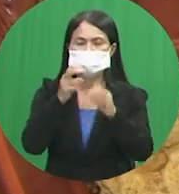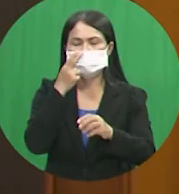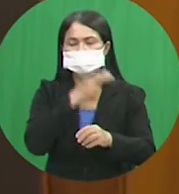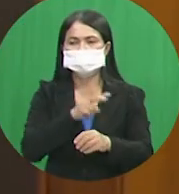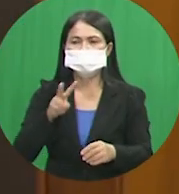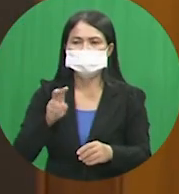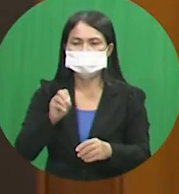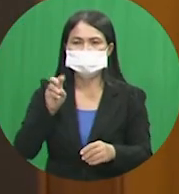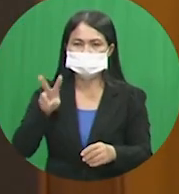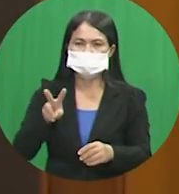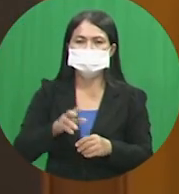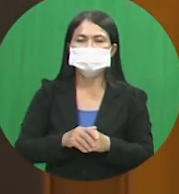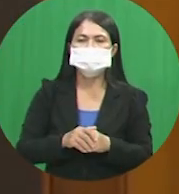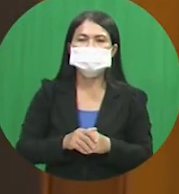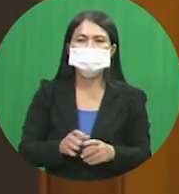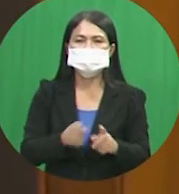VOV